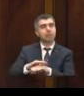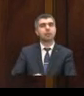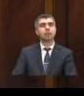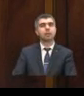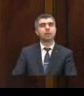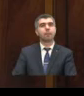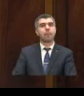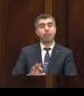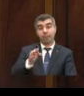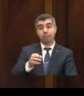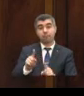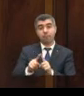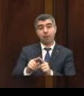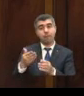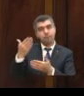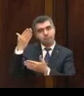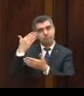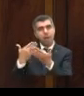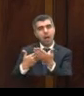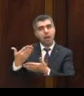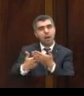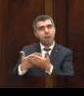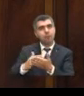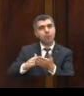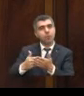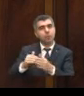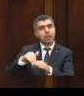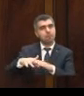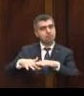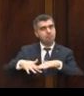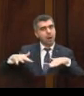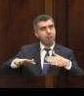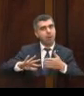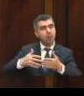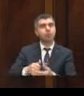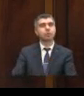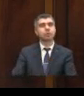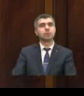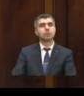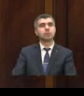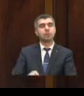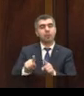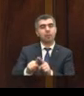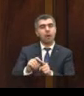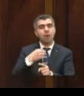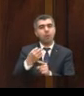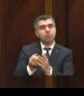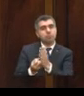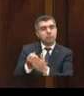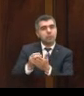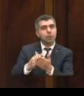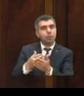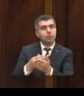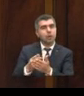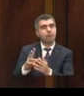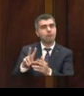الإيجابي وتفهمه لهواجس النائبات والنواب والهموم التي عبروا عنها بهذه المناسبة